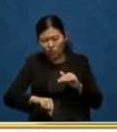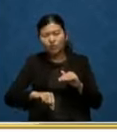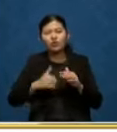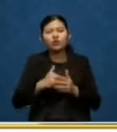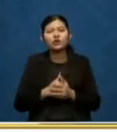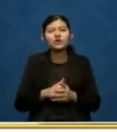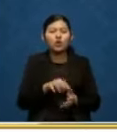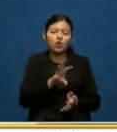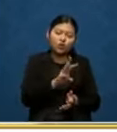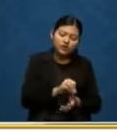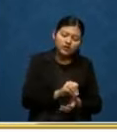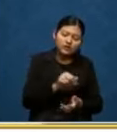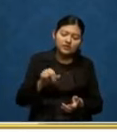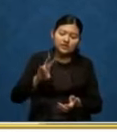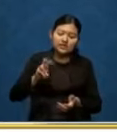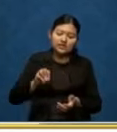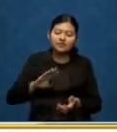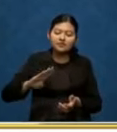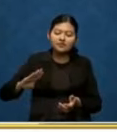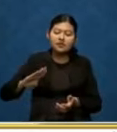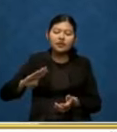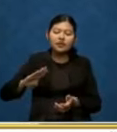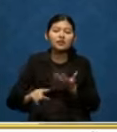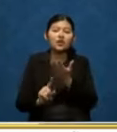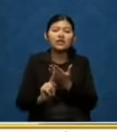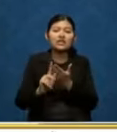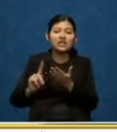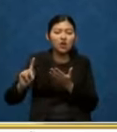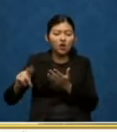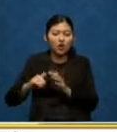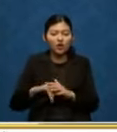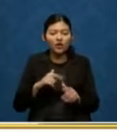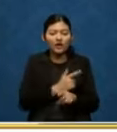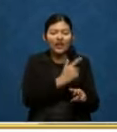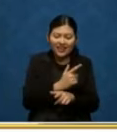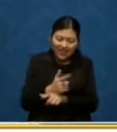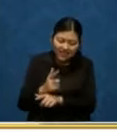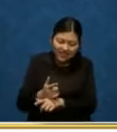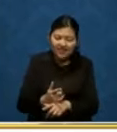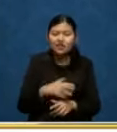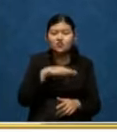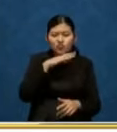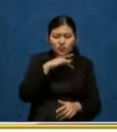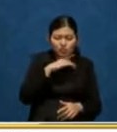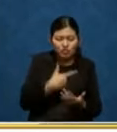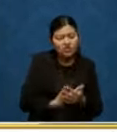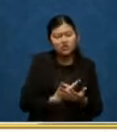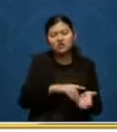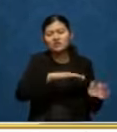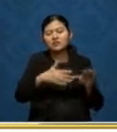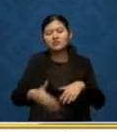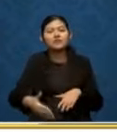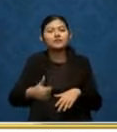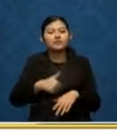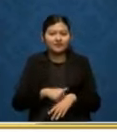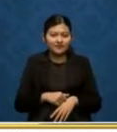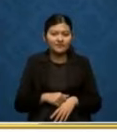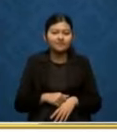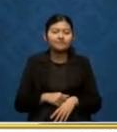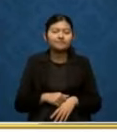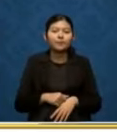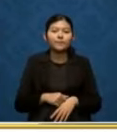60-70บาทต่อกิโลกรัมเท่านั้นนะครับจนทำให้เกษตรกรผู้เลี้ยงหมูรายย่อยหลายรายนะครับจนต้องออกจากธุรกิจไปนะครับต่อมาครับ